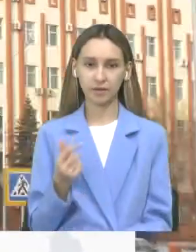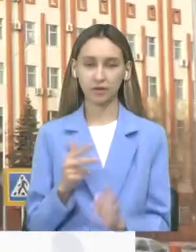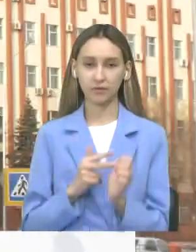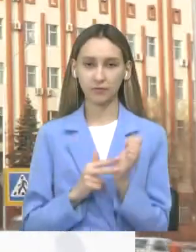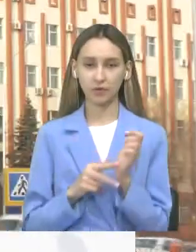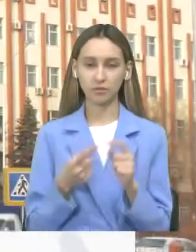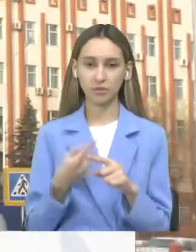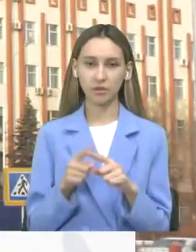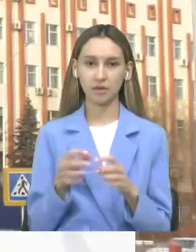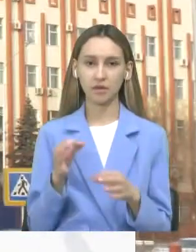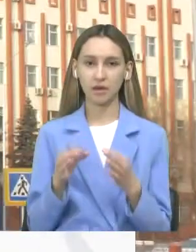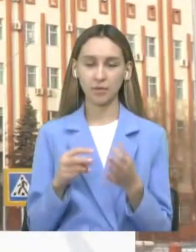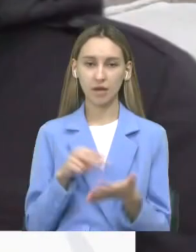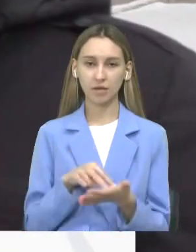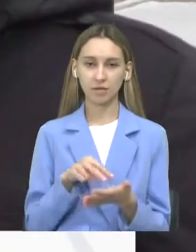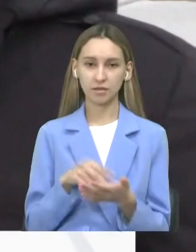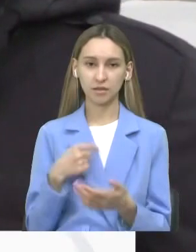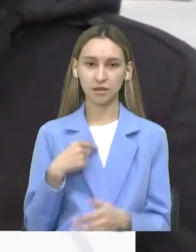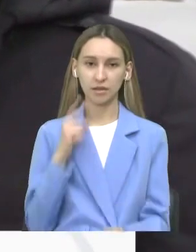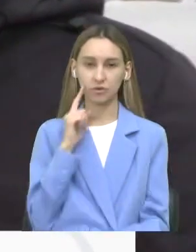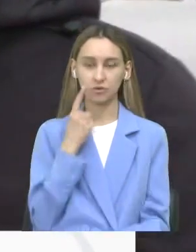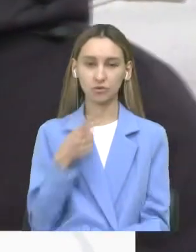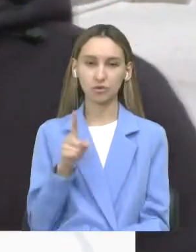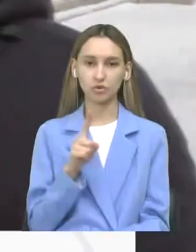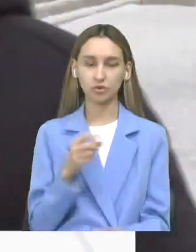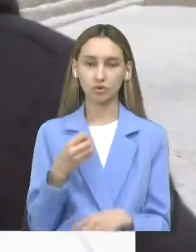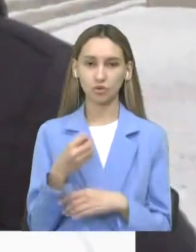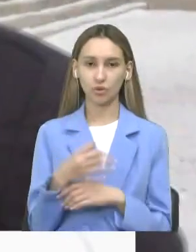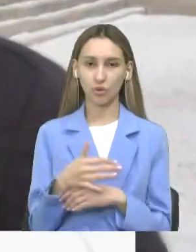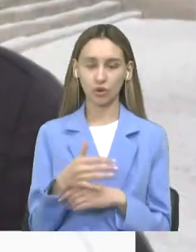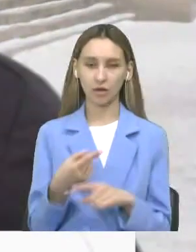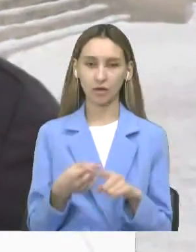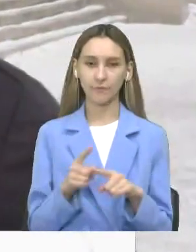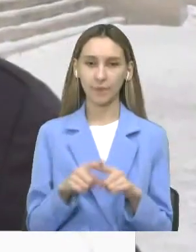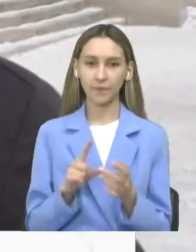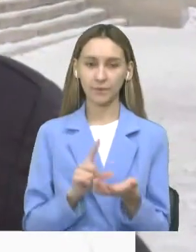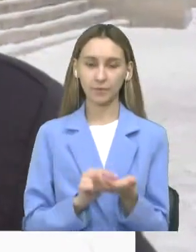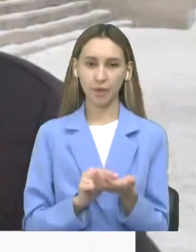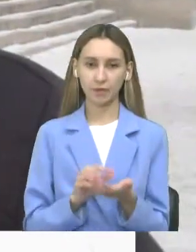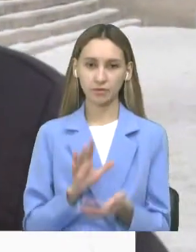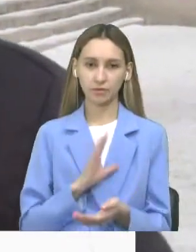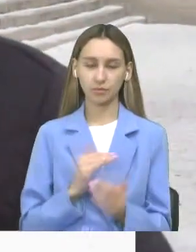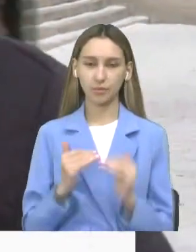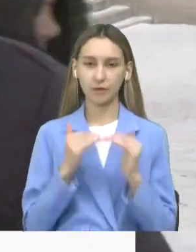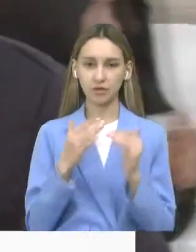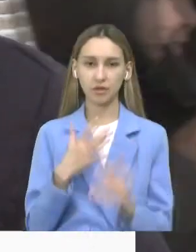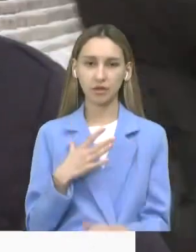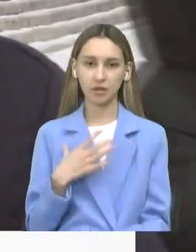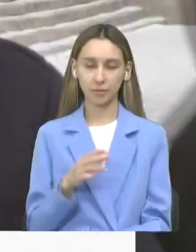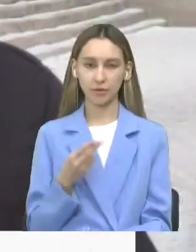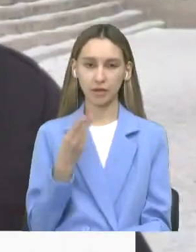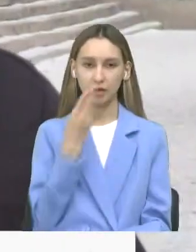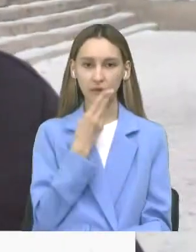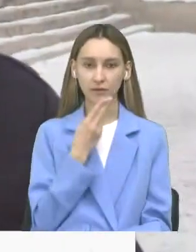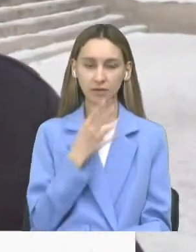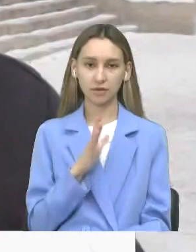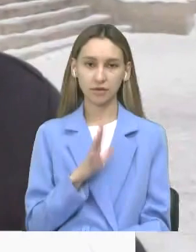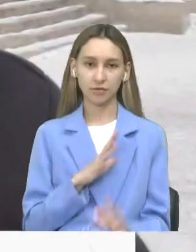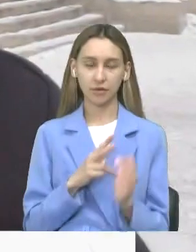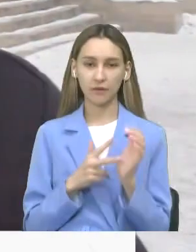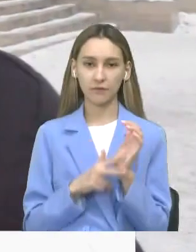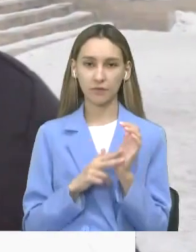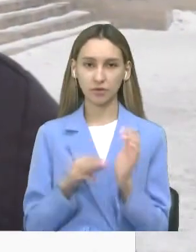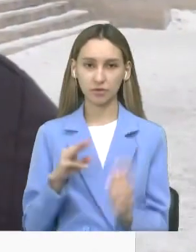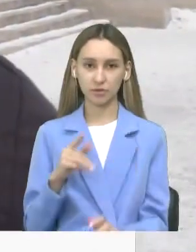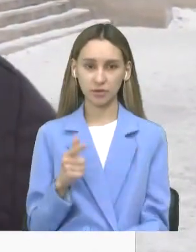келмейді. Асхат Қайыңбаев жолаушыларды тасымалдайтын кәсіпорынның ұйғарымын қолдайтынын айтады. Это нормально, зачем? Ну... Бұл қалыпты